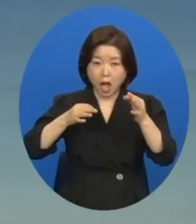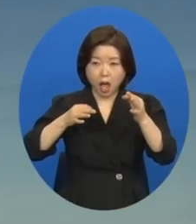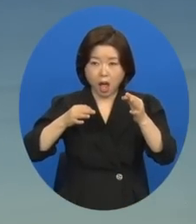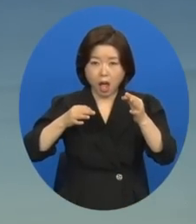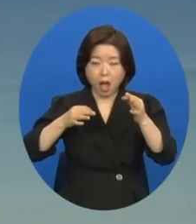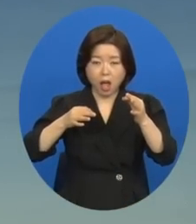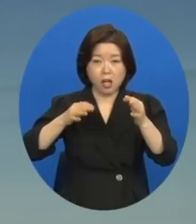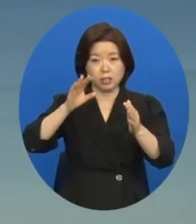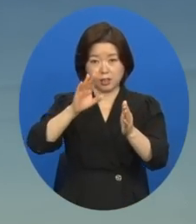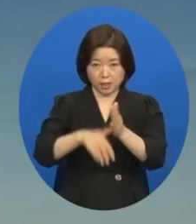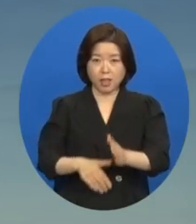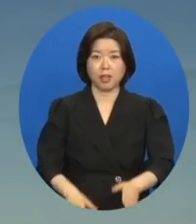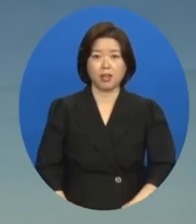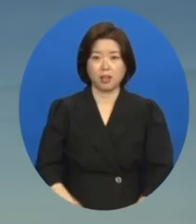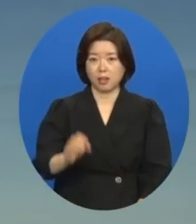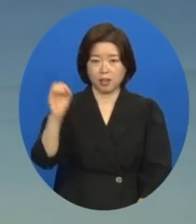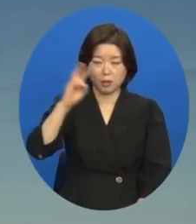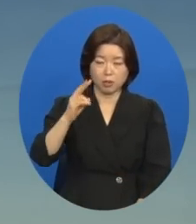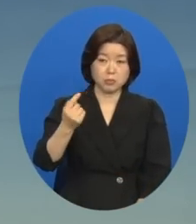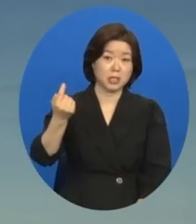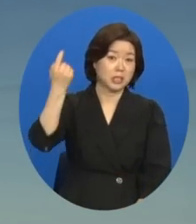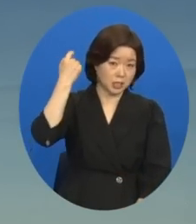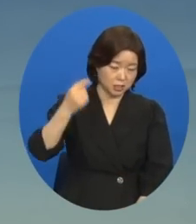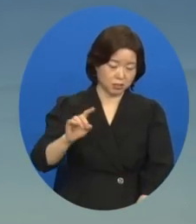소리를 지르고 있는 그때 갑자기 뒤에서